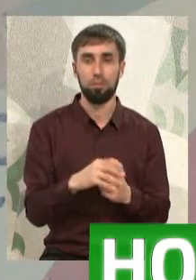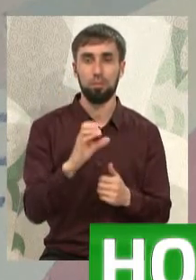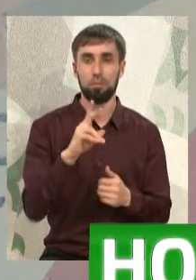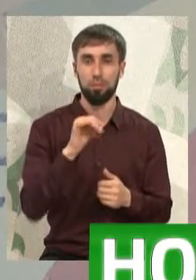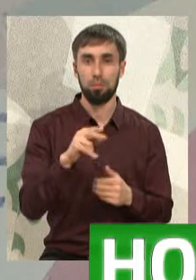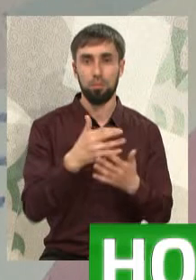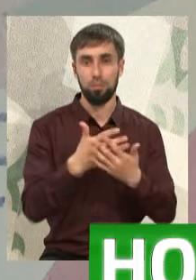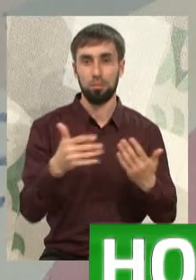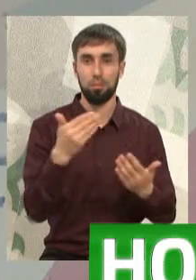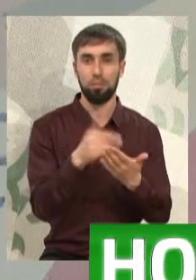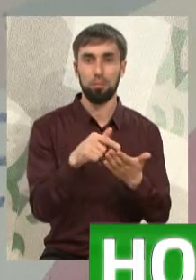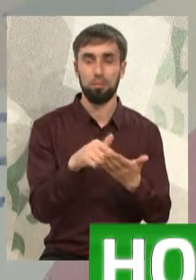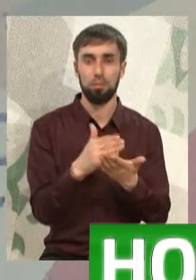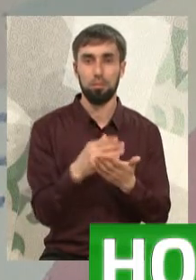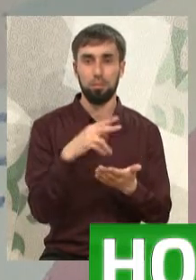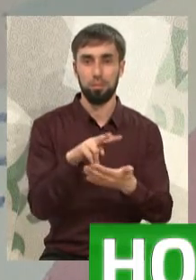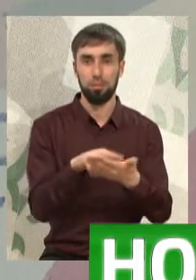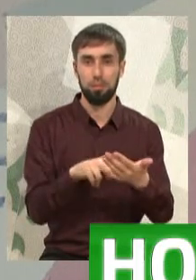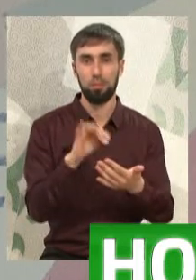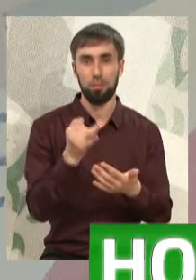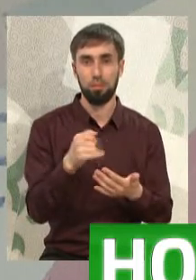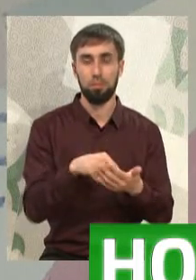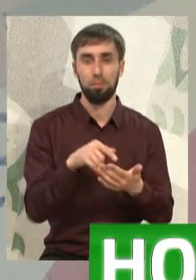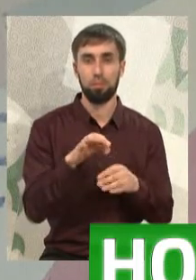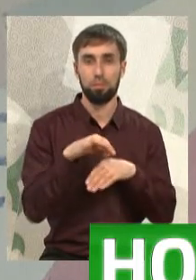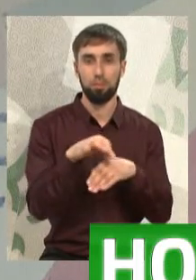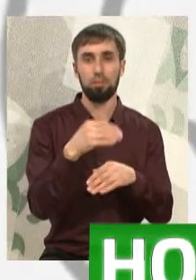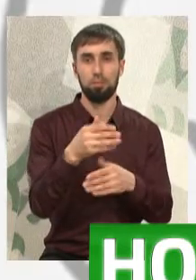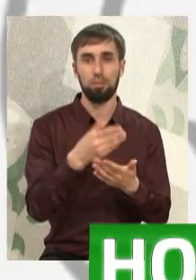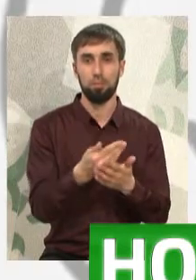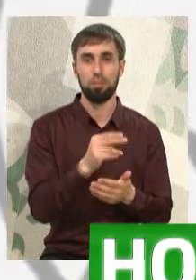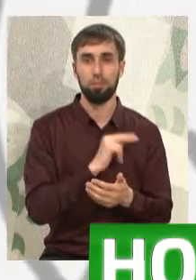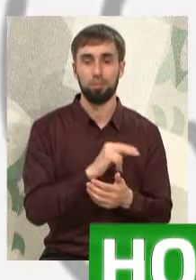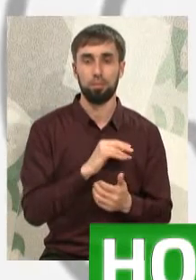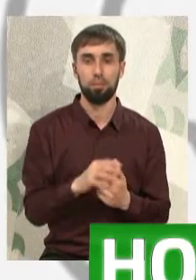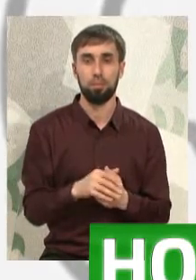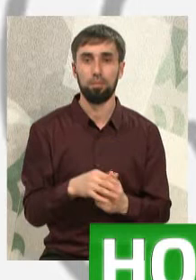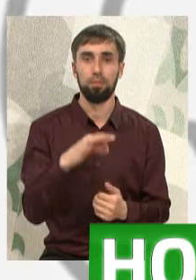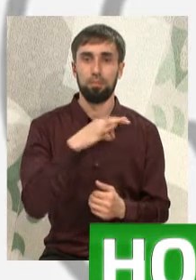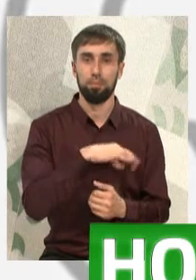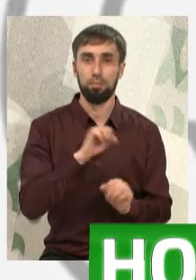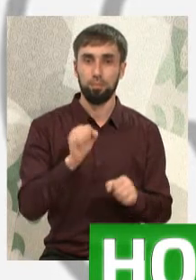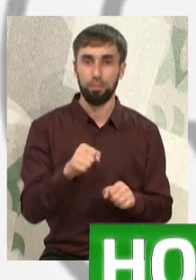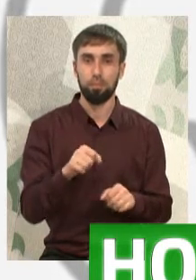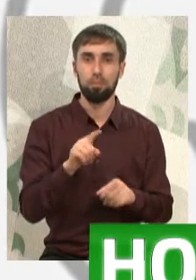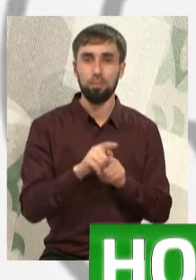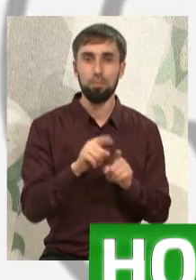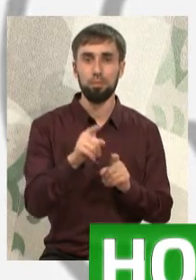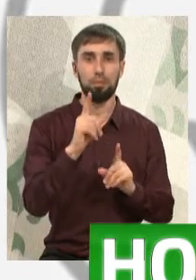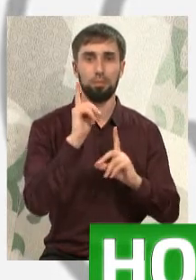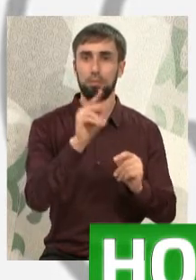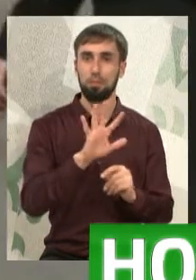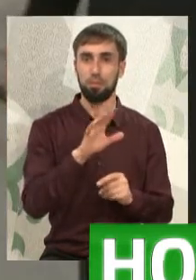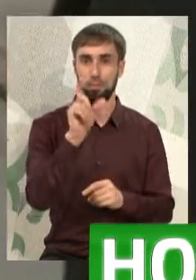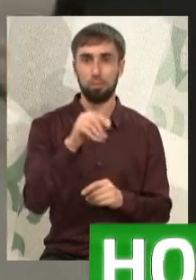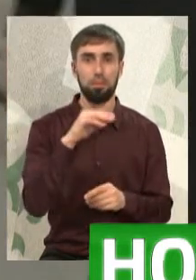Вот по этим платформам они зарегистрированы и проводят свою работу. Выгоду можно найти и в отмене поездок. Вы никуда не едете, а